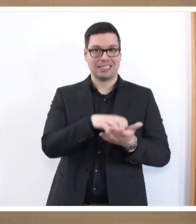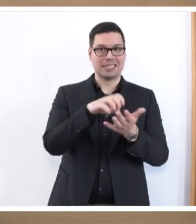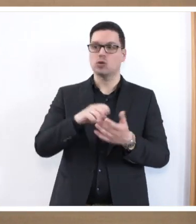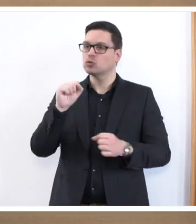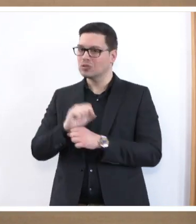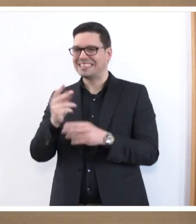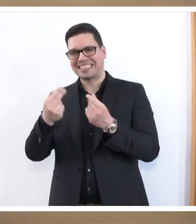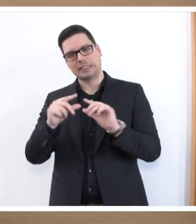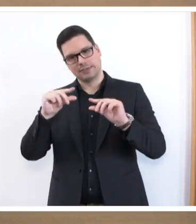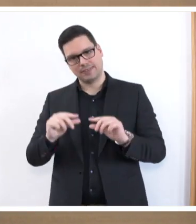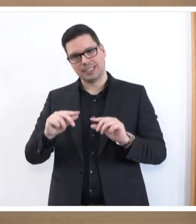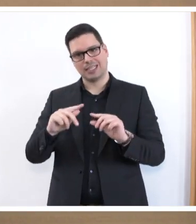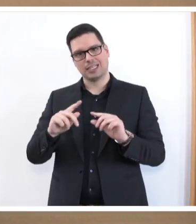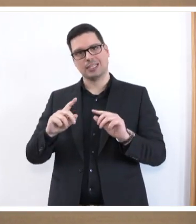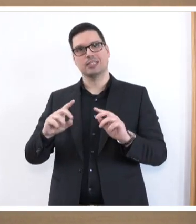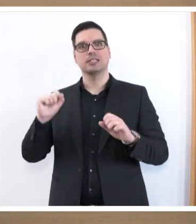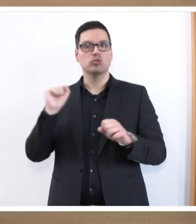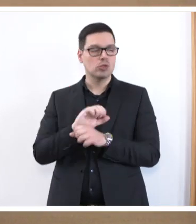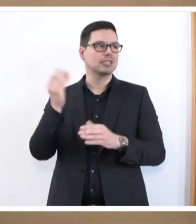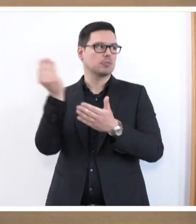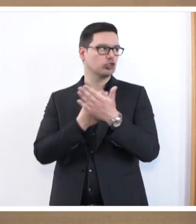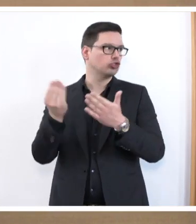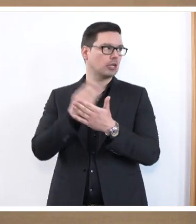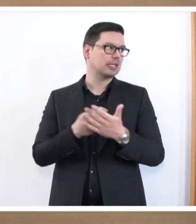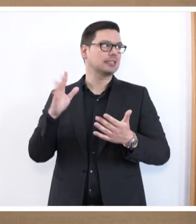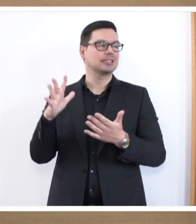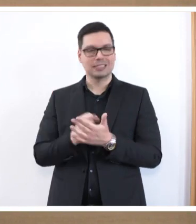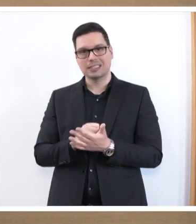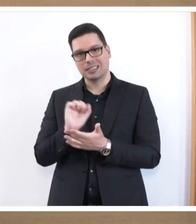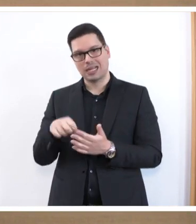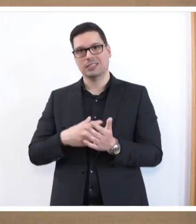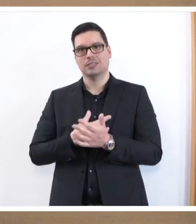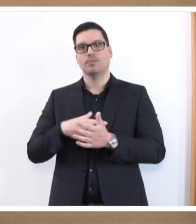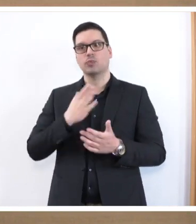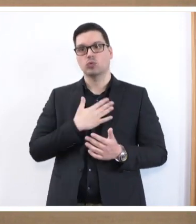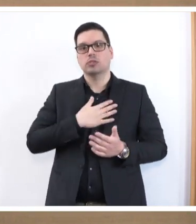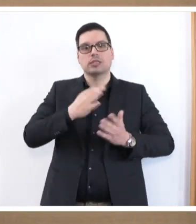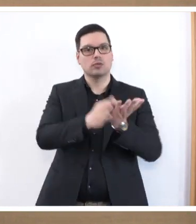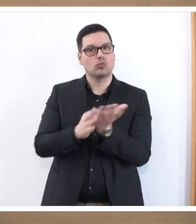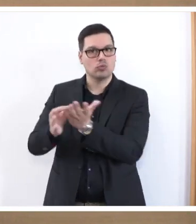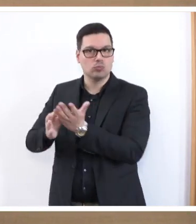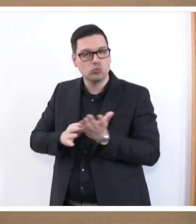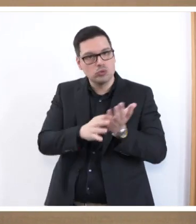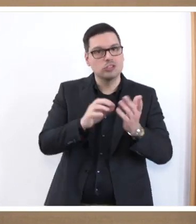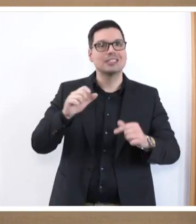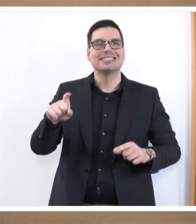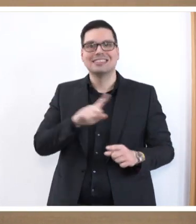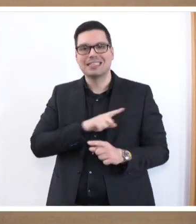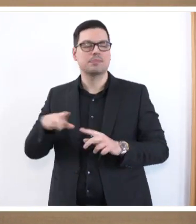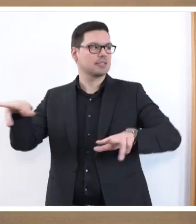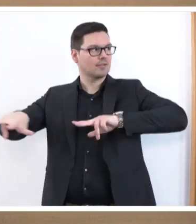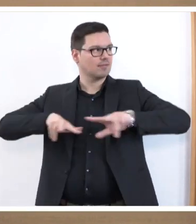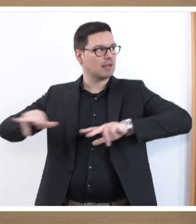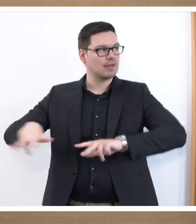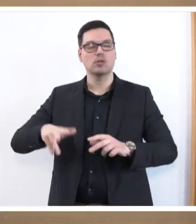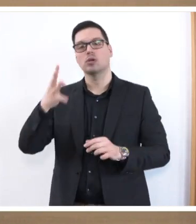bescheidenen finanziellen Ausgangslage gestalten können. Und unsere Kommunen, sie sollen entsprechend sich selbst nicht nur verwalten können, sondern